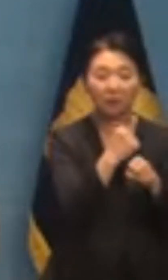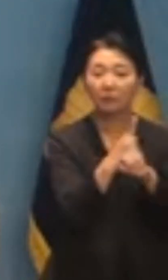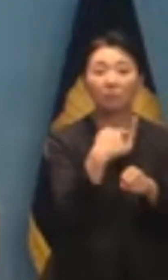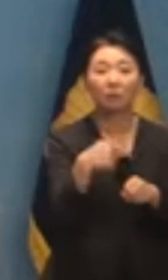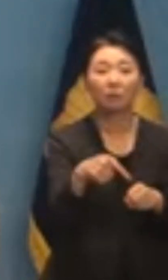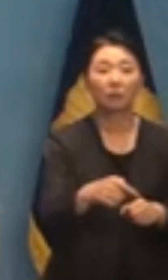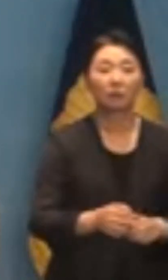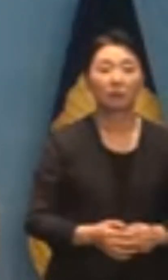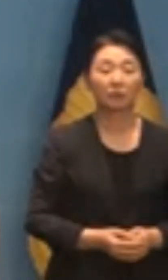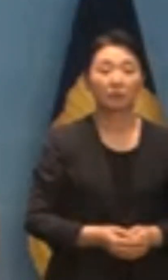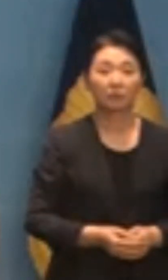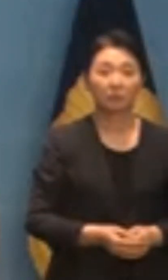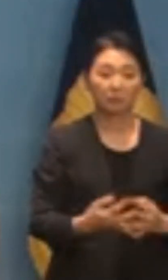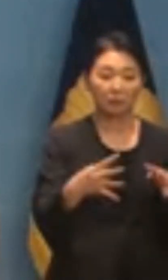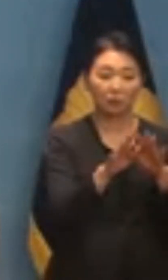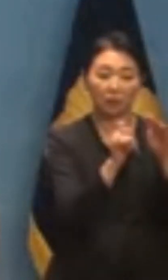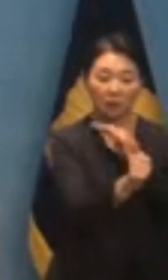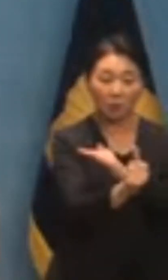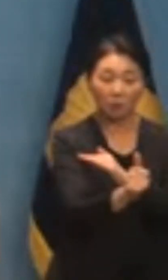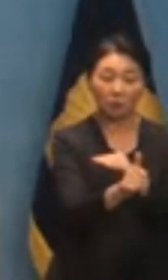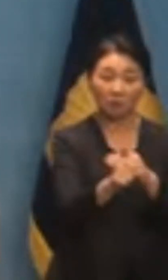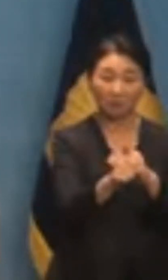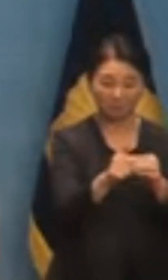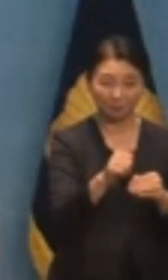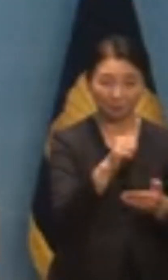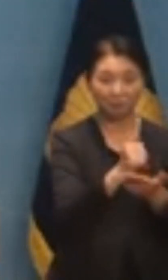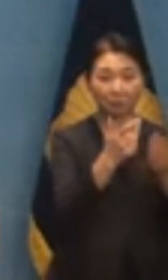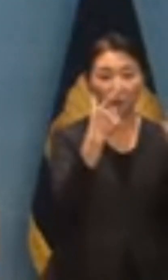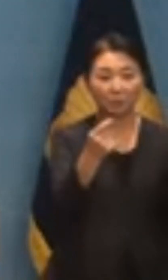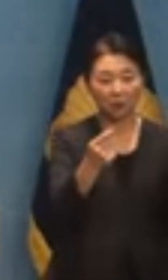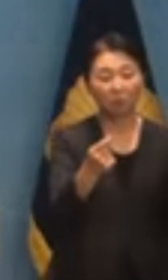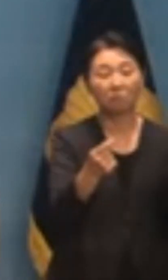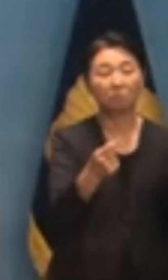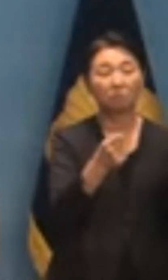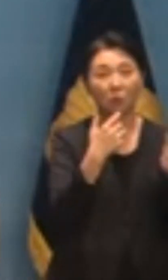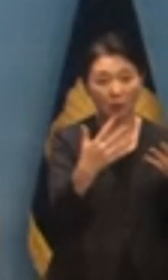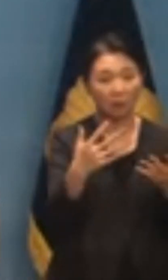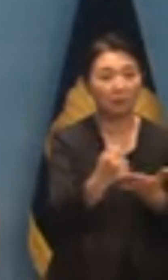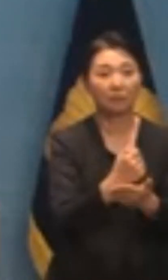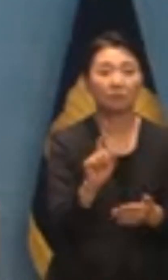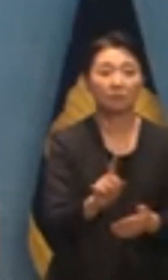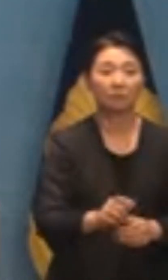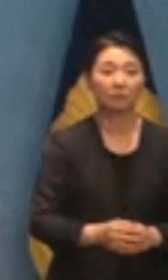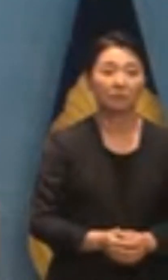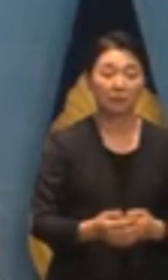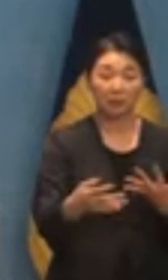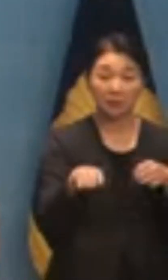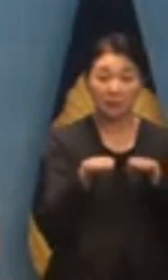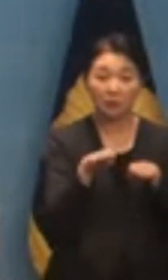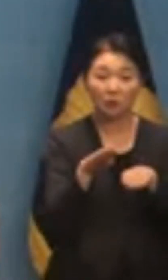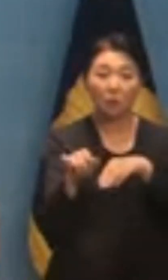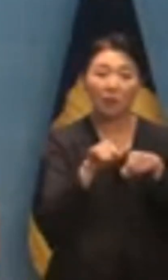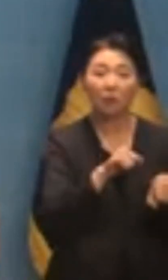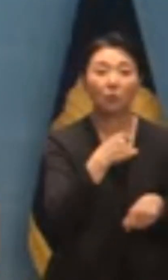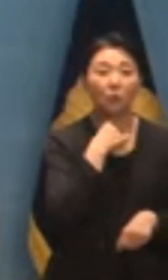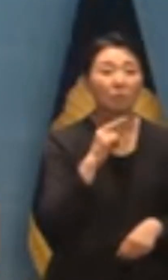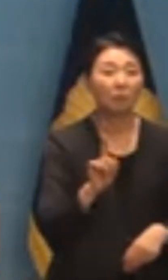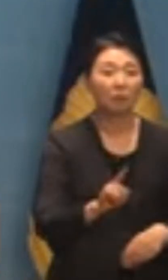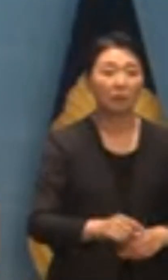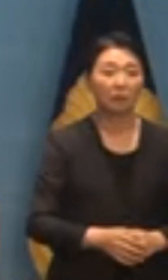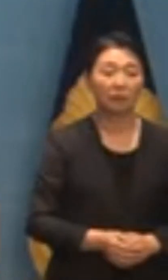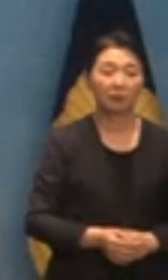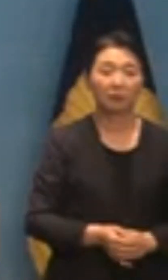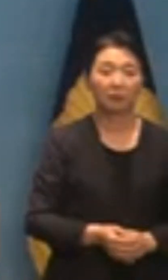하는가? 기구의 대표성과 정당성은 어떻게 확보해야 하는가? 기구는 어떤 활동을 해야